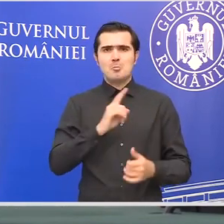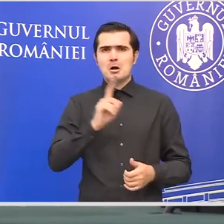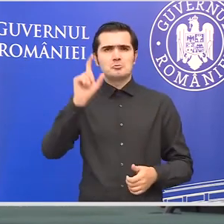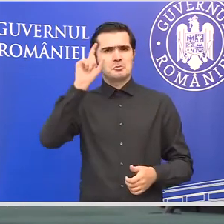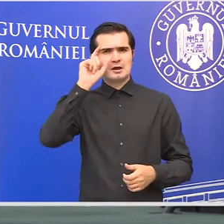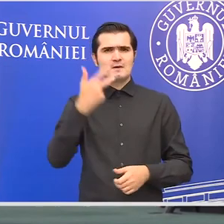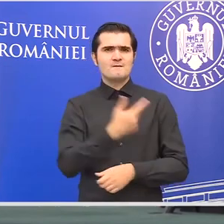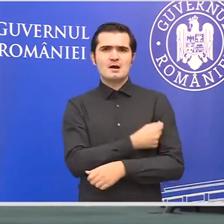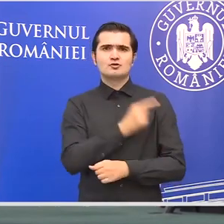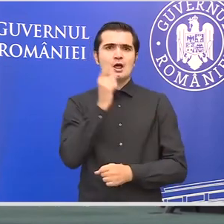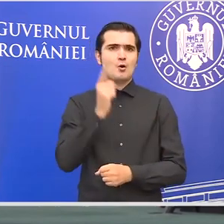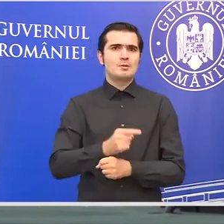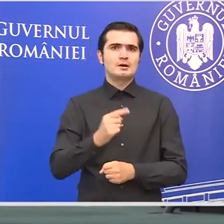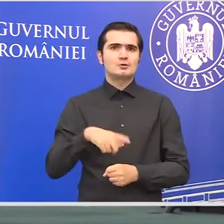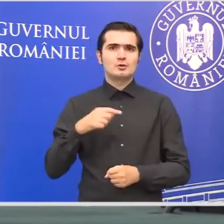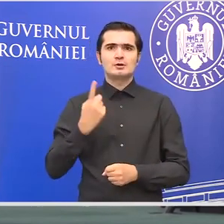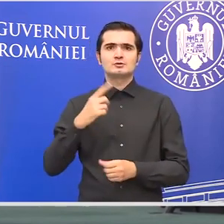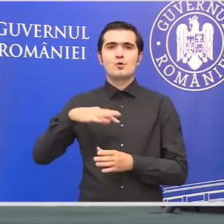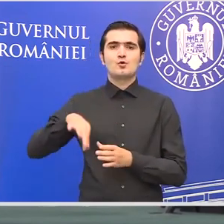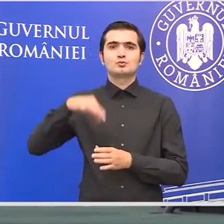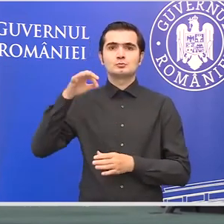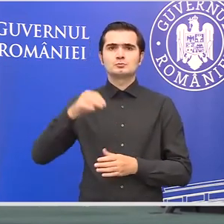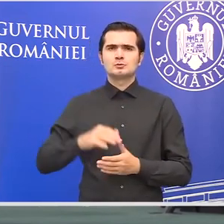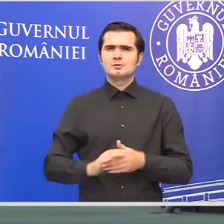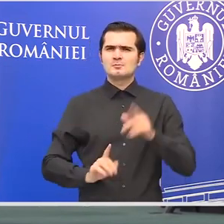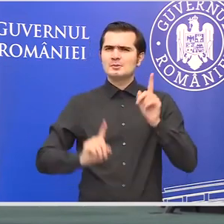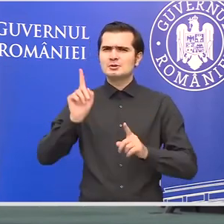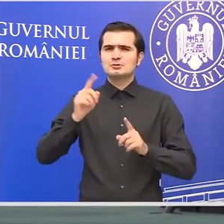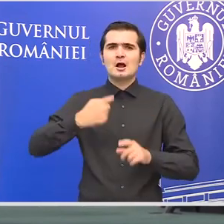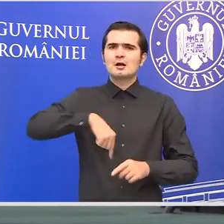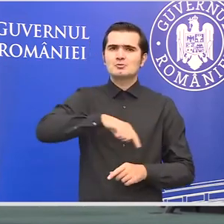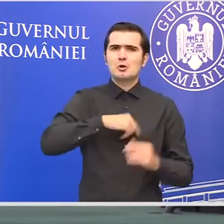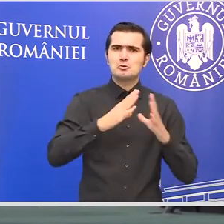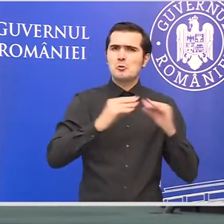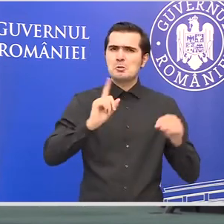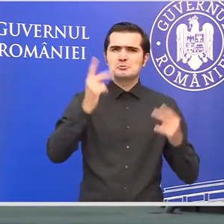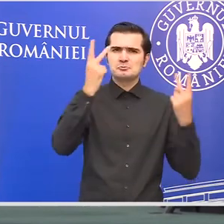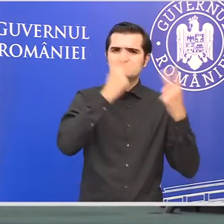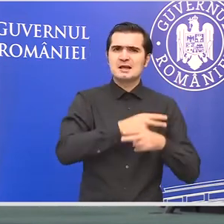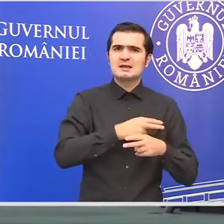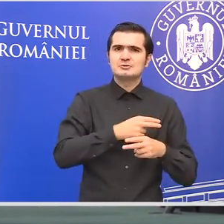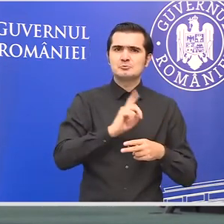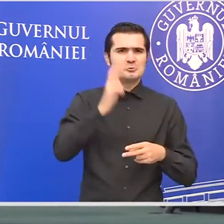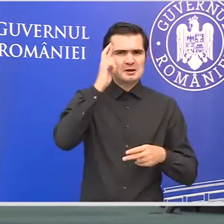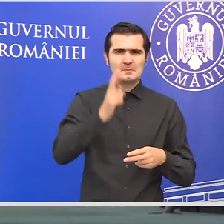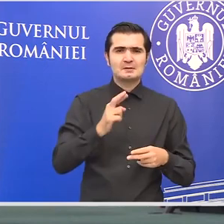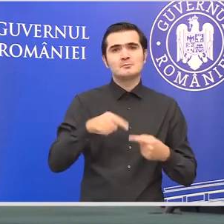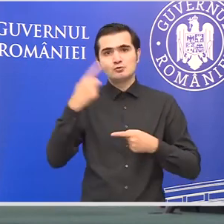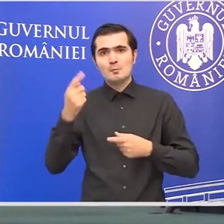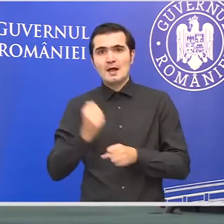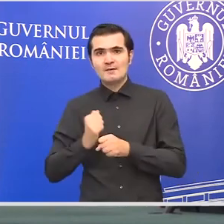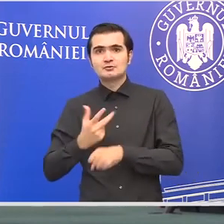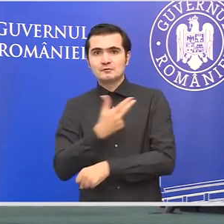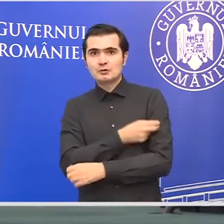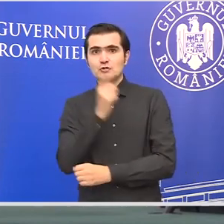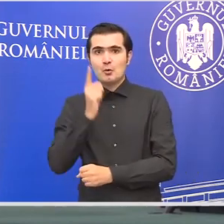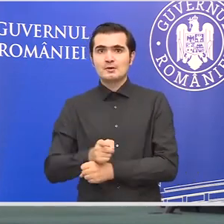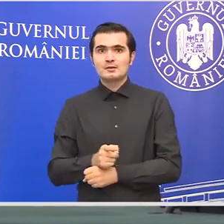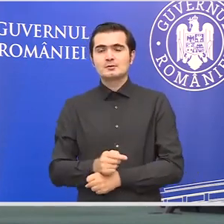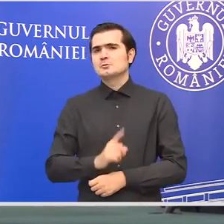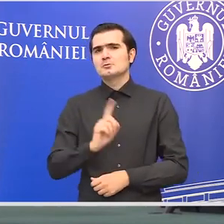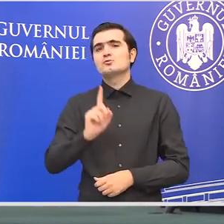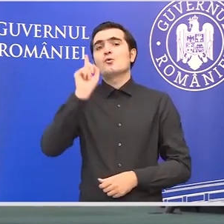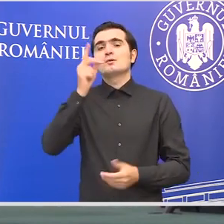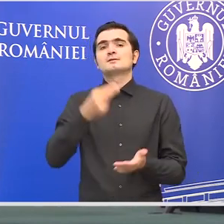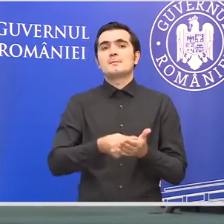vaccinarea obligatorie este o soluție. Păi și dacă nu înțelegem lucrurile despre care spuneți, vaccinarea nu poate fi soluție. Atunci o să plătim cu